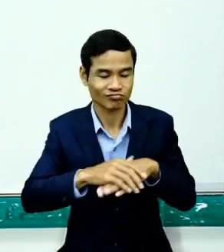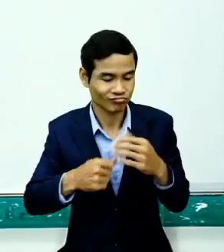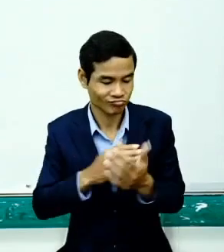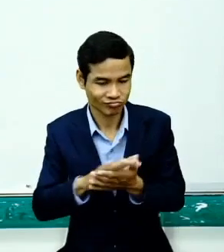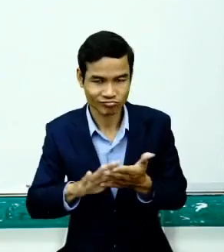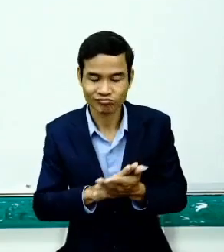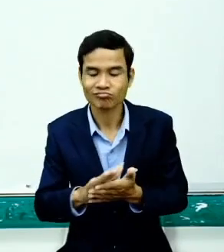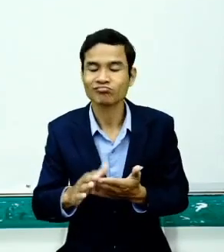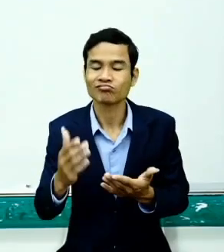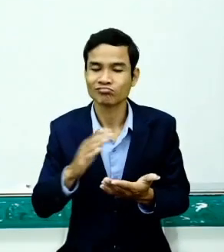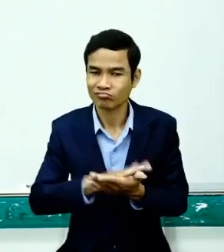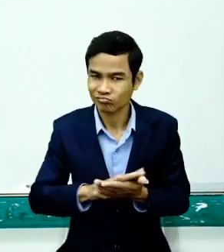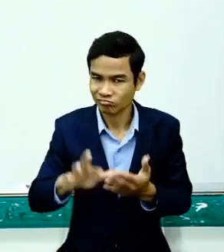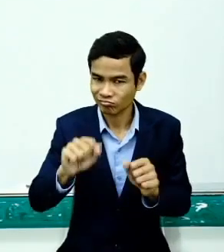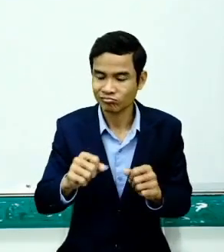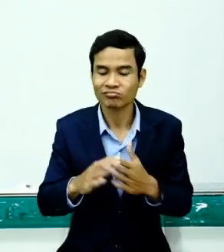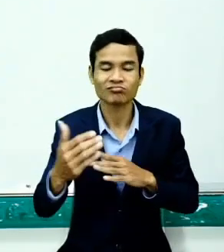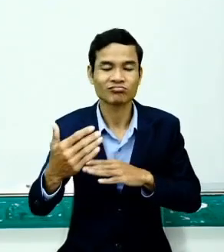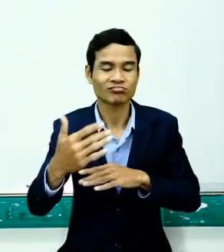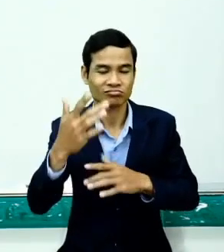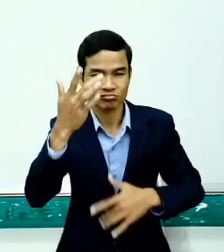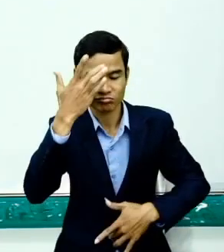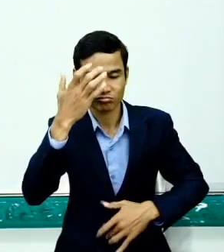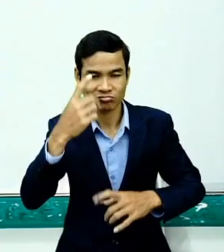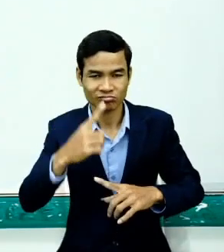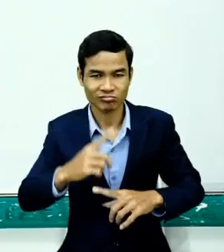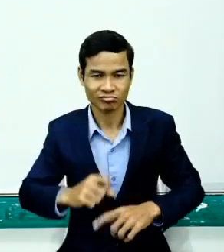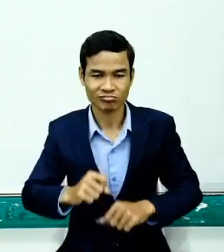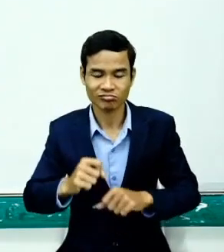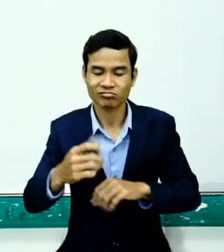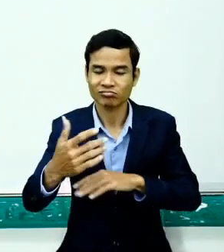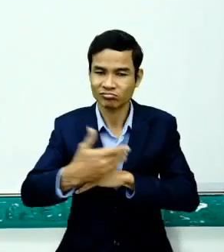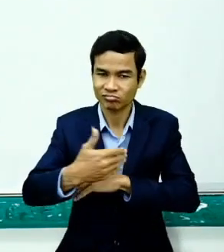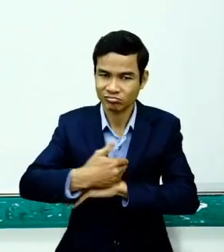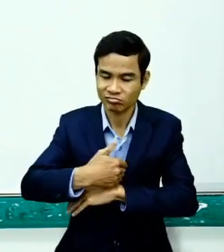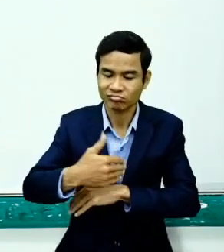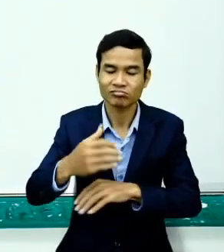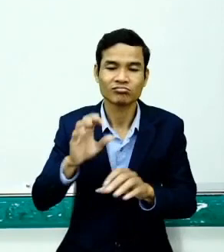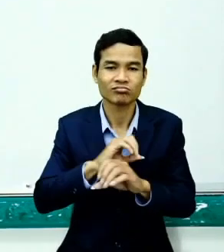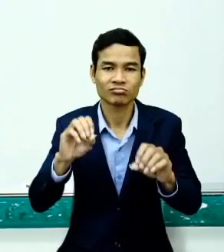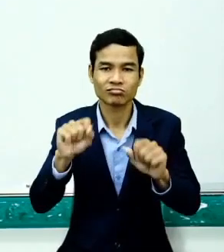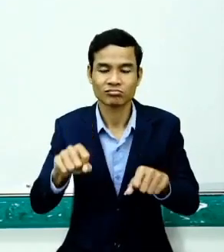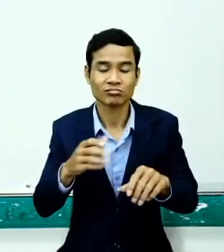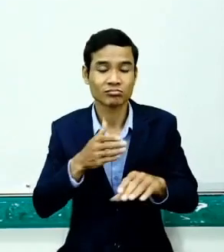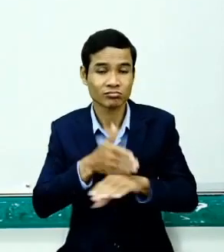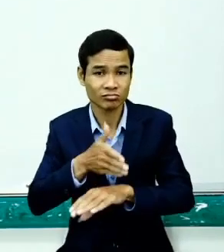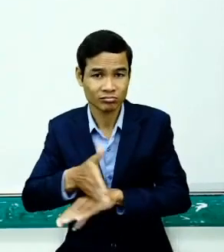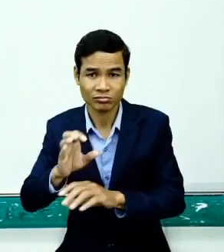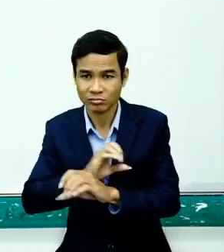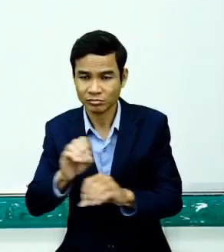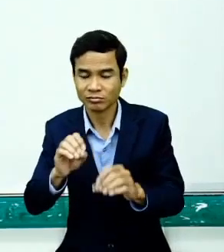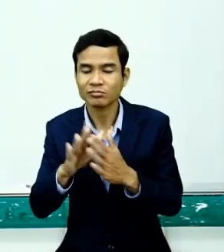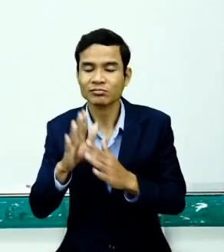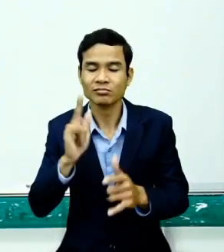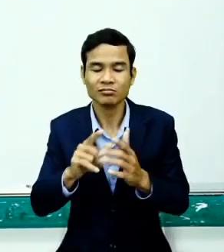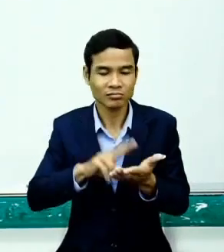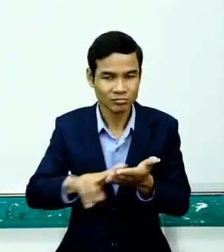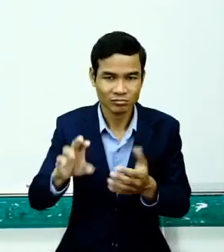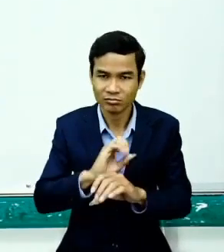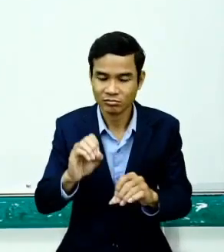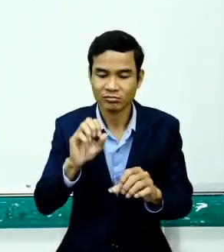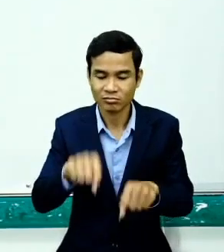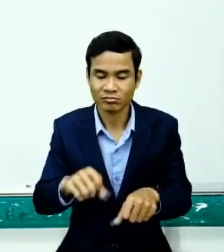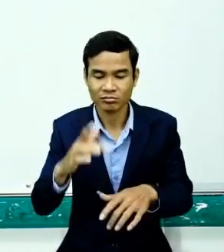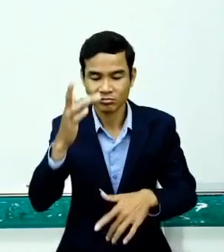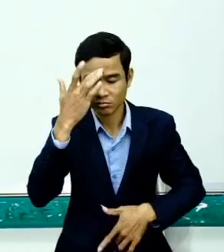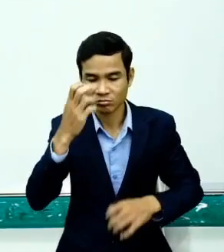cứ ở nghi miên mê rục tròn tê nè con chà bà sân bà con nó chơi xâm át vừa nào máy chì bà chàm tê chà mê rục tròn bê để con